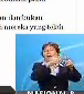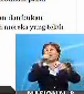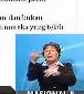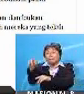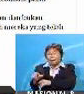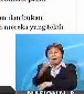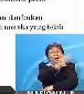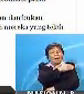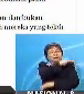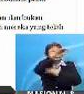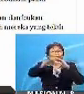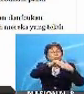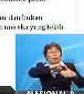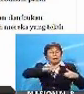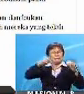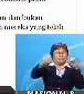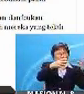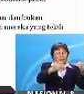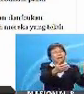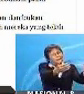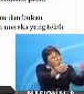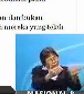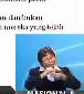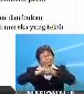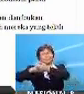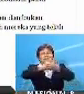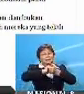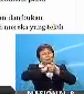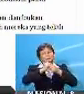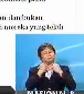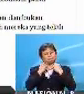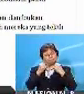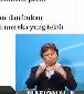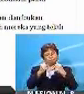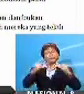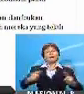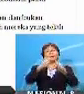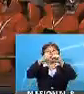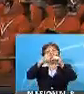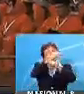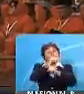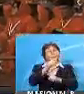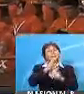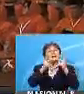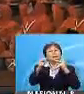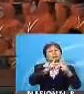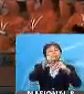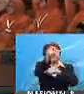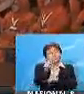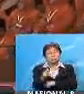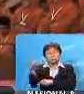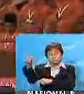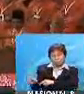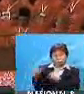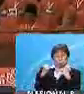semua anggota Parti yang bersengketa Supaya kembali bersatu dan memperkukuhkan Parti Beliau berkata ia mengambil seorang yang